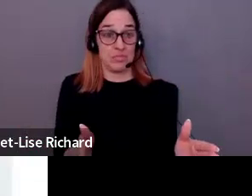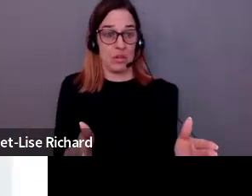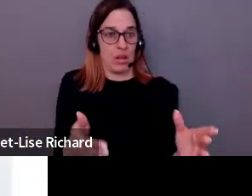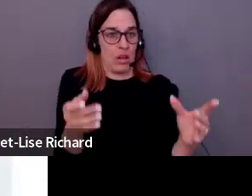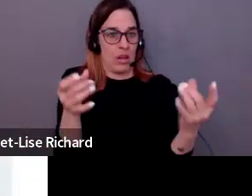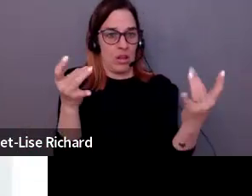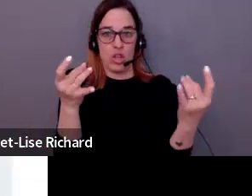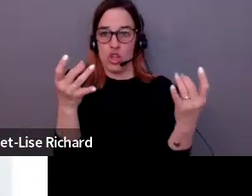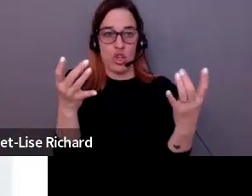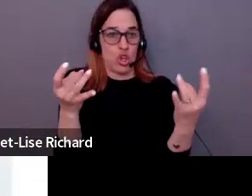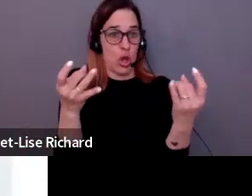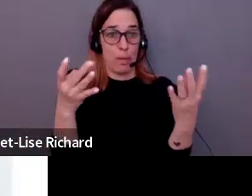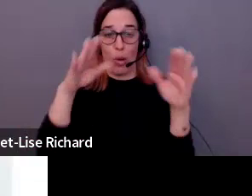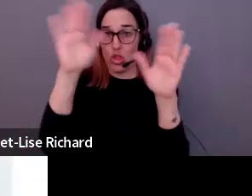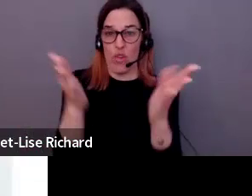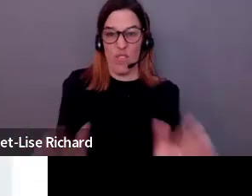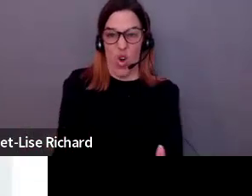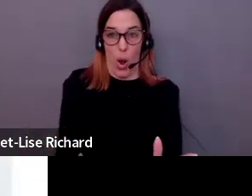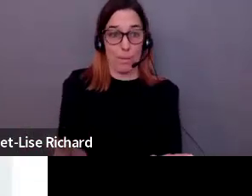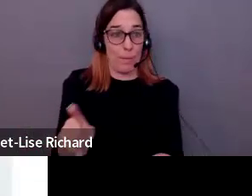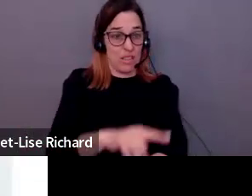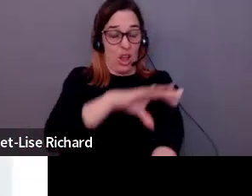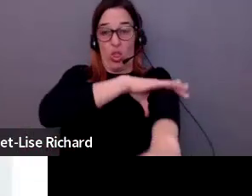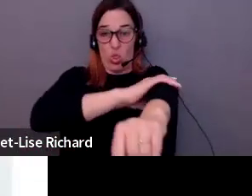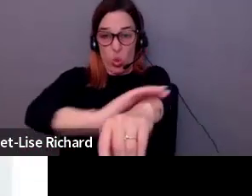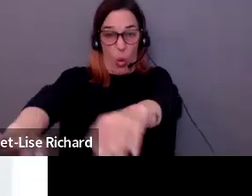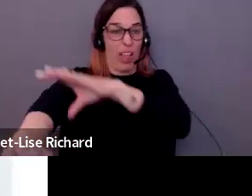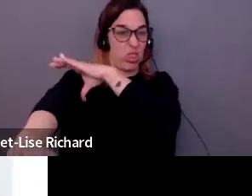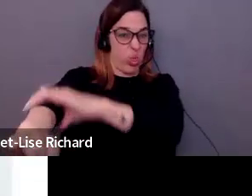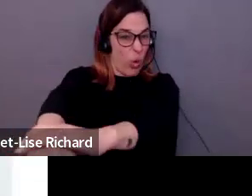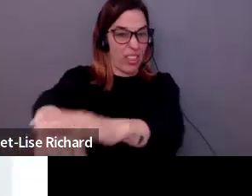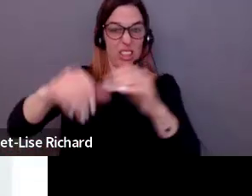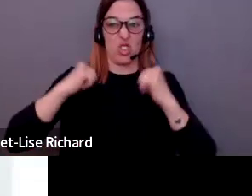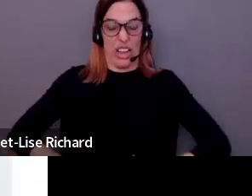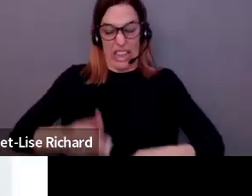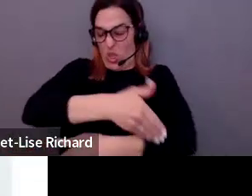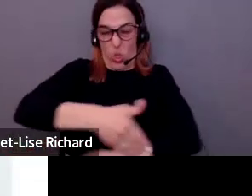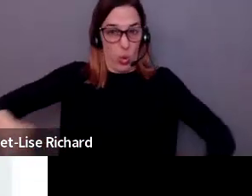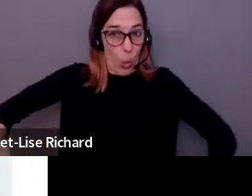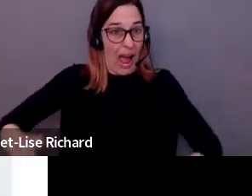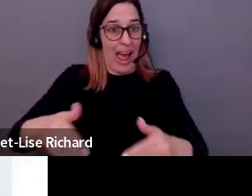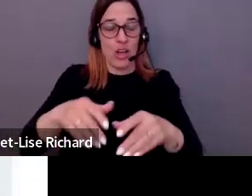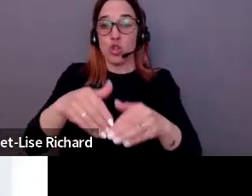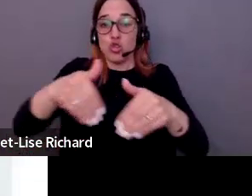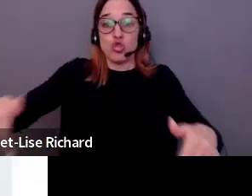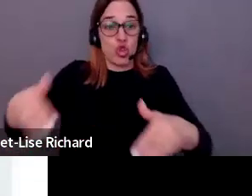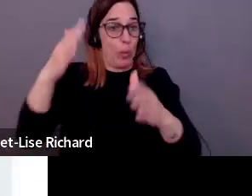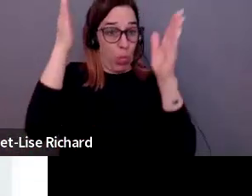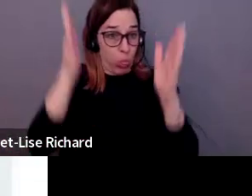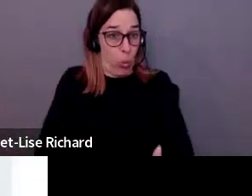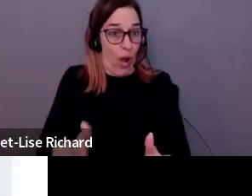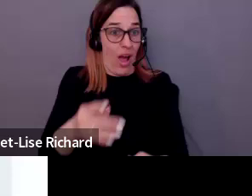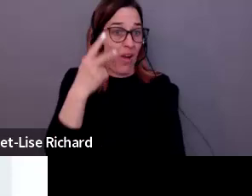il n'y a pas de forme dans ce qu'elle porte. C'est des manches qui sont droites, c'est un chandail qui est droit, c'est une jupe qui est droite.